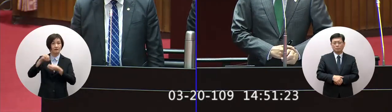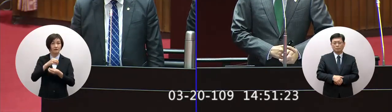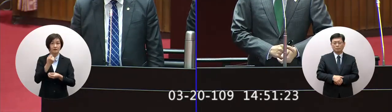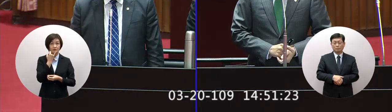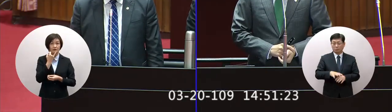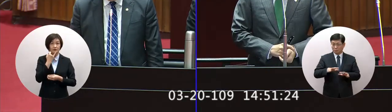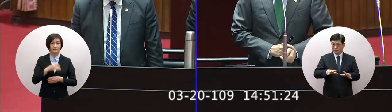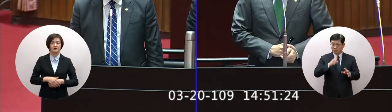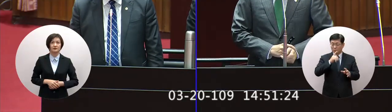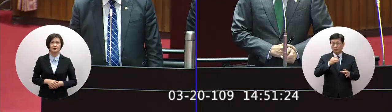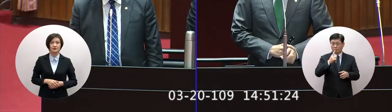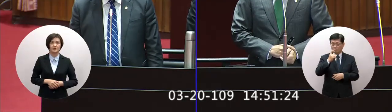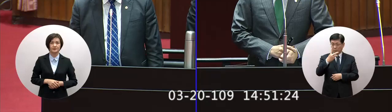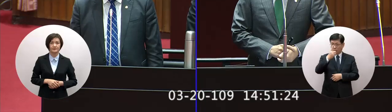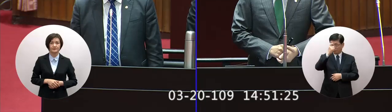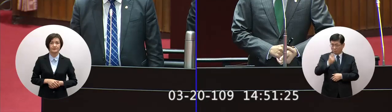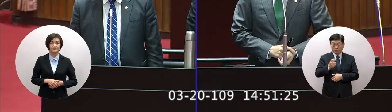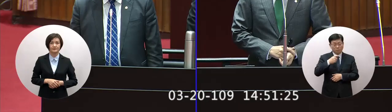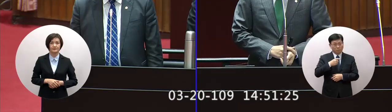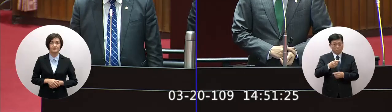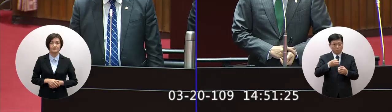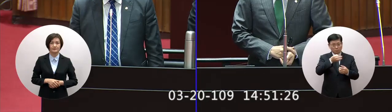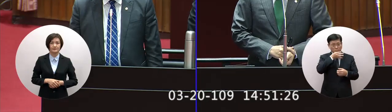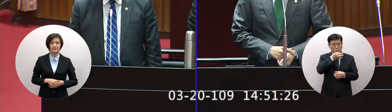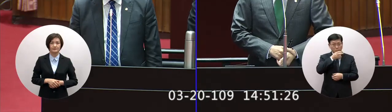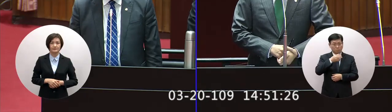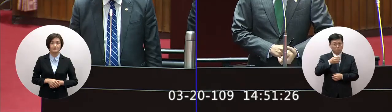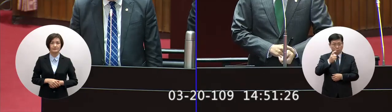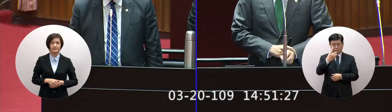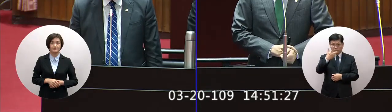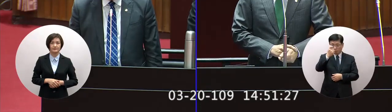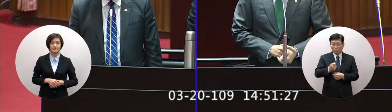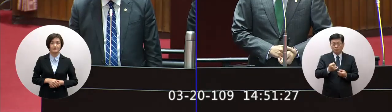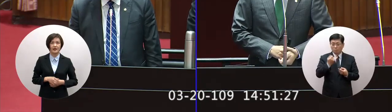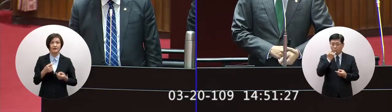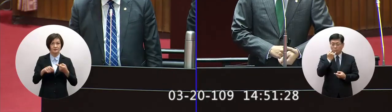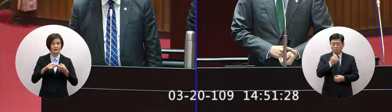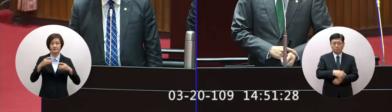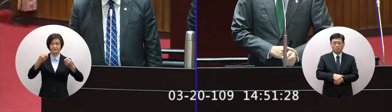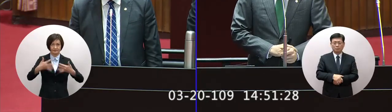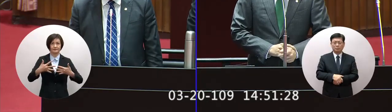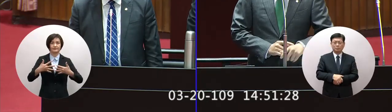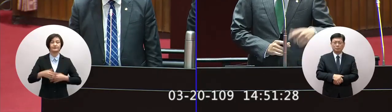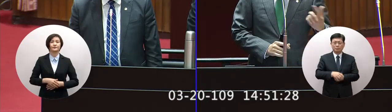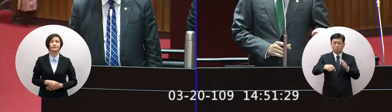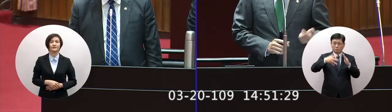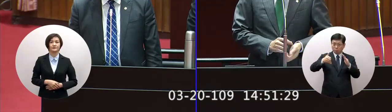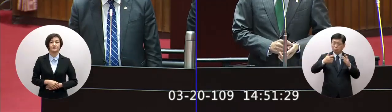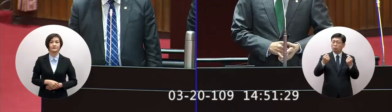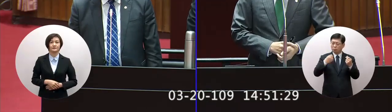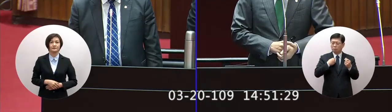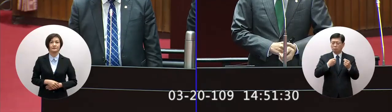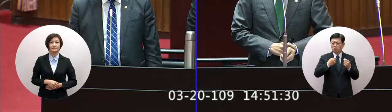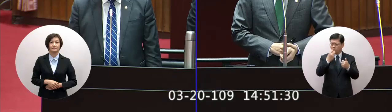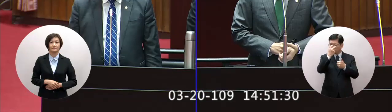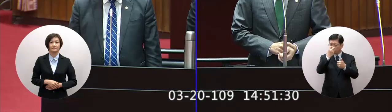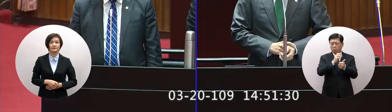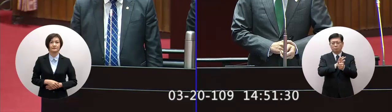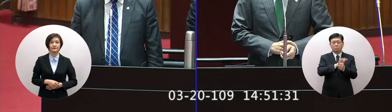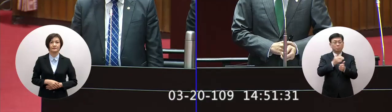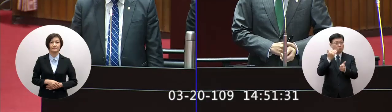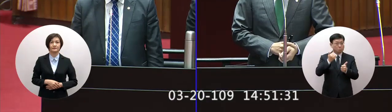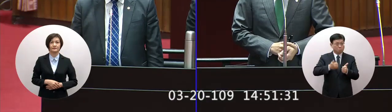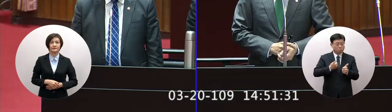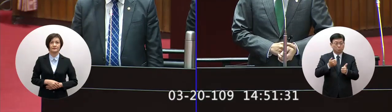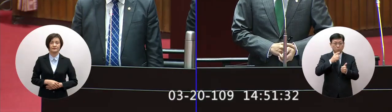调整， 所以基本上13亿的部分是没有问题的。18亿的部分应该 都没有问题。 那个院长也随时帮忙了解一下哈，如